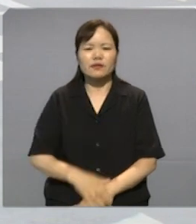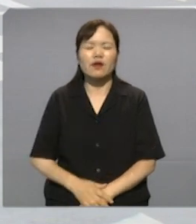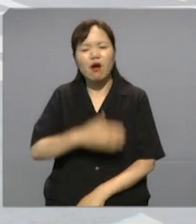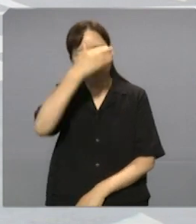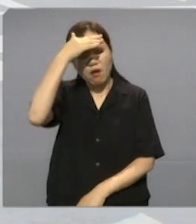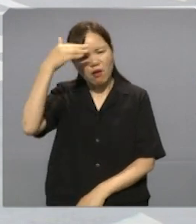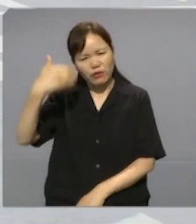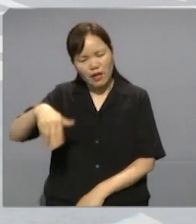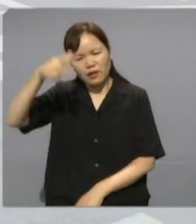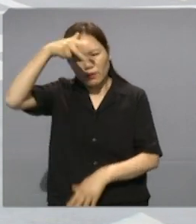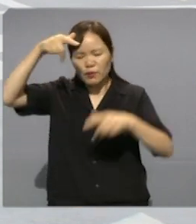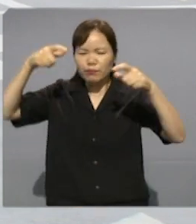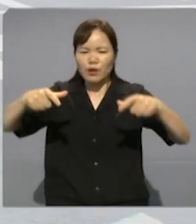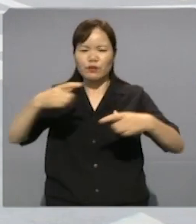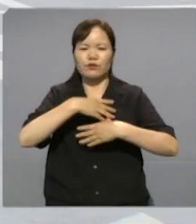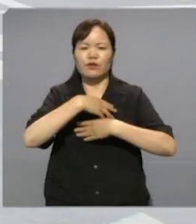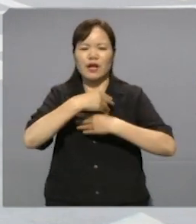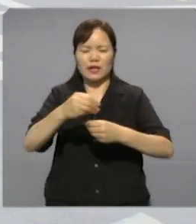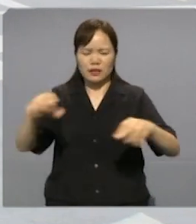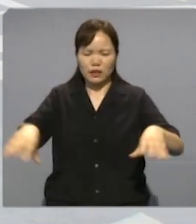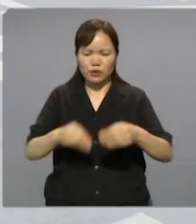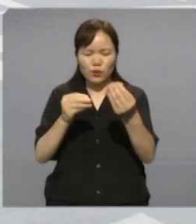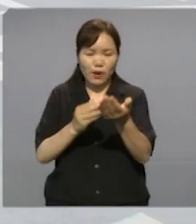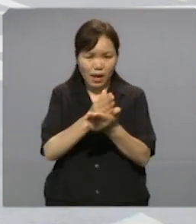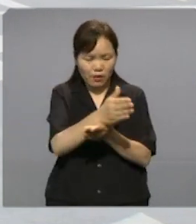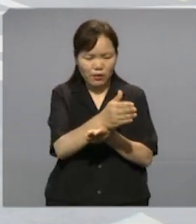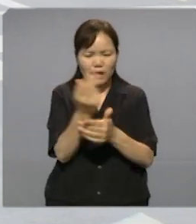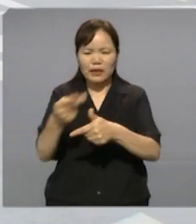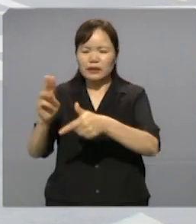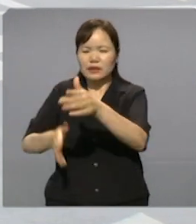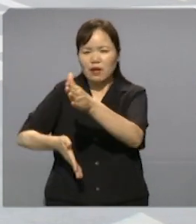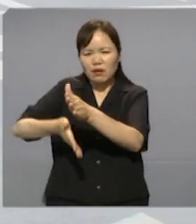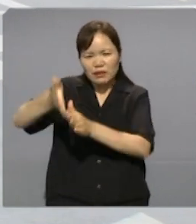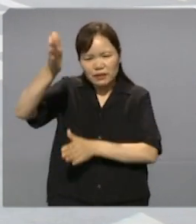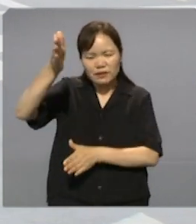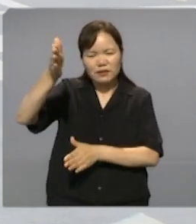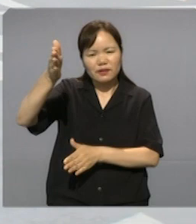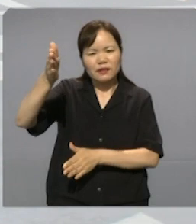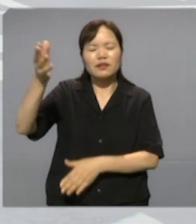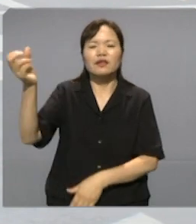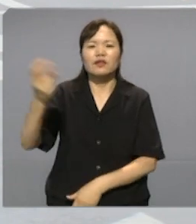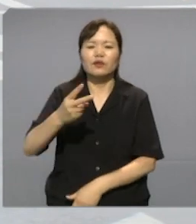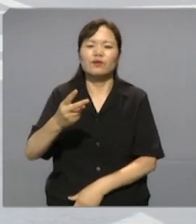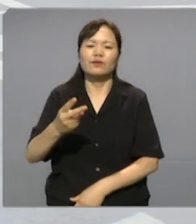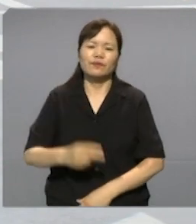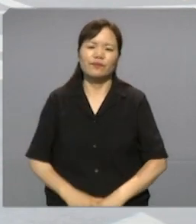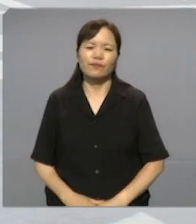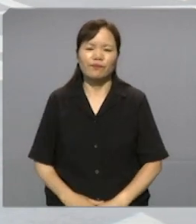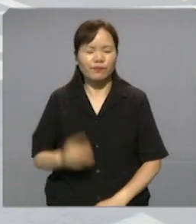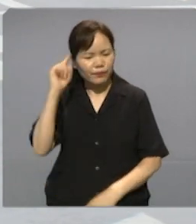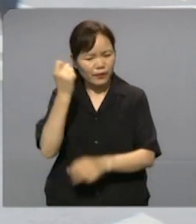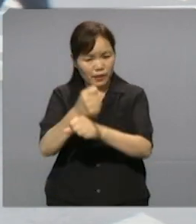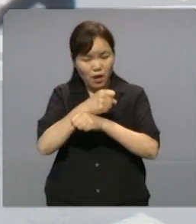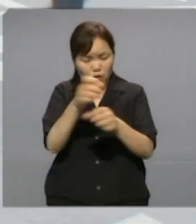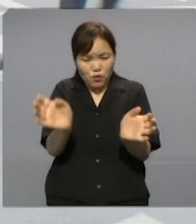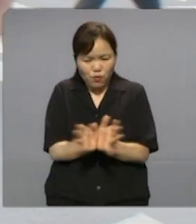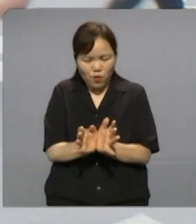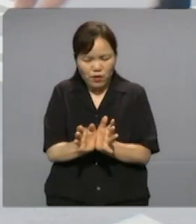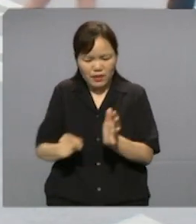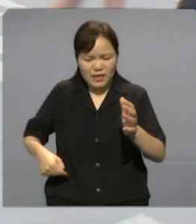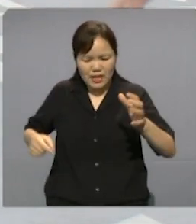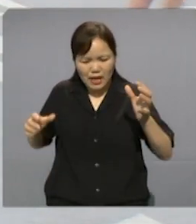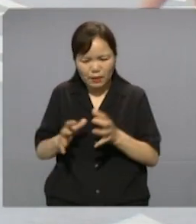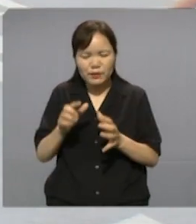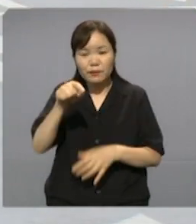다행히도 우리 부평구 안전총괄과와 우리 인천시 그리고 우리 연구원이 합심해서